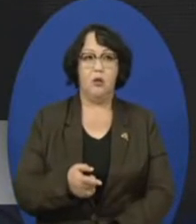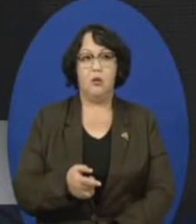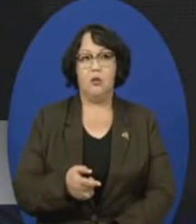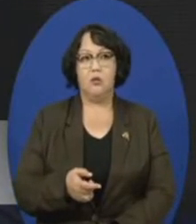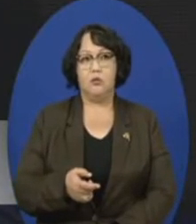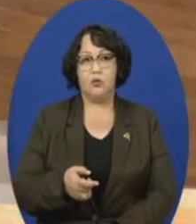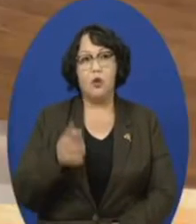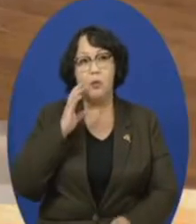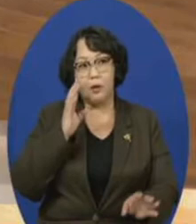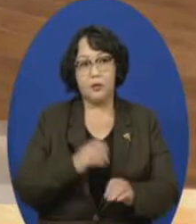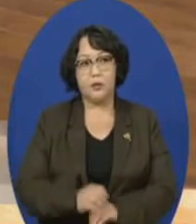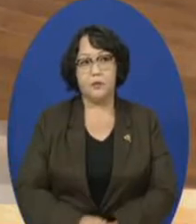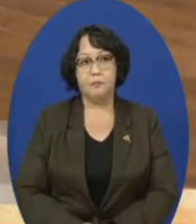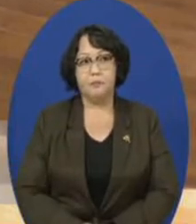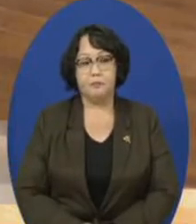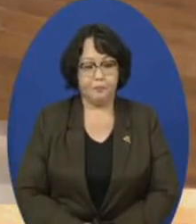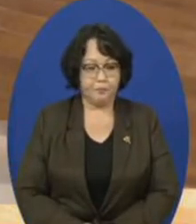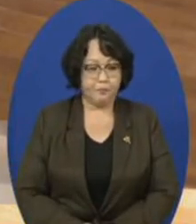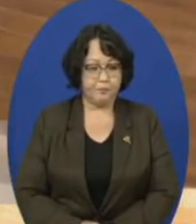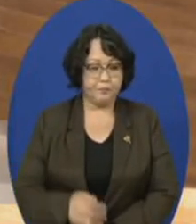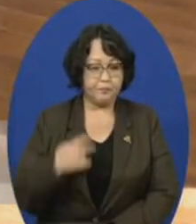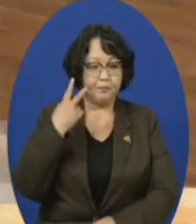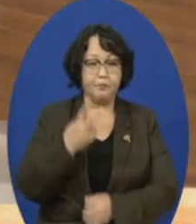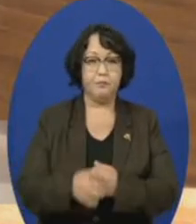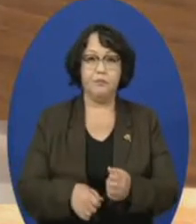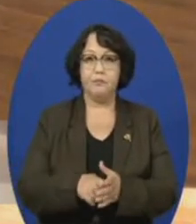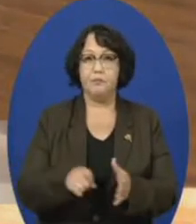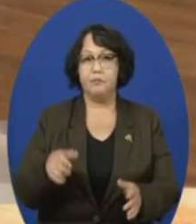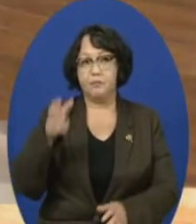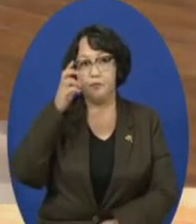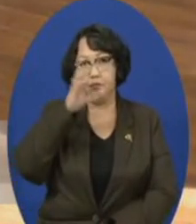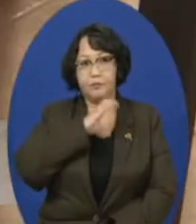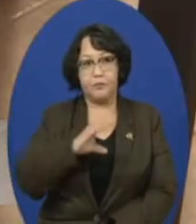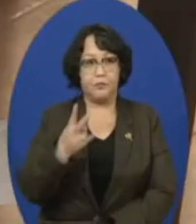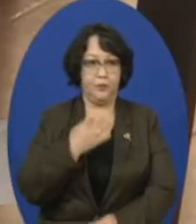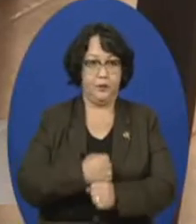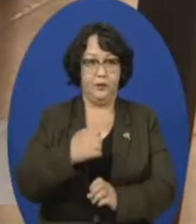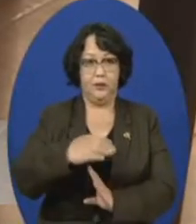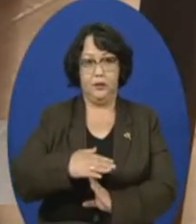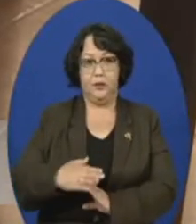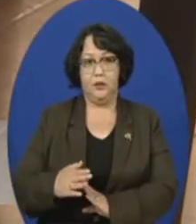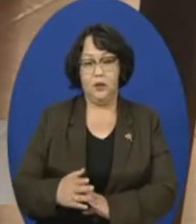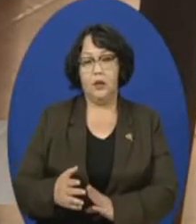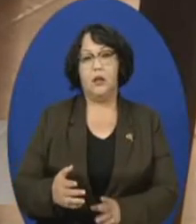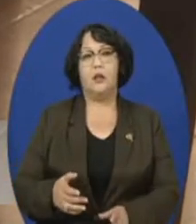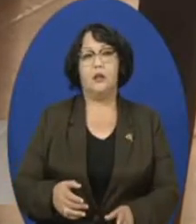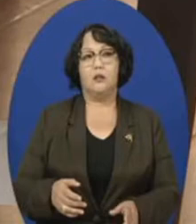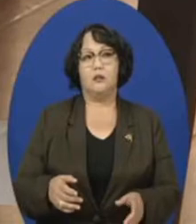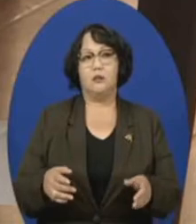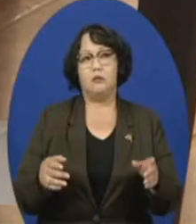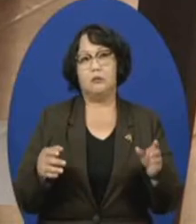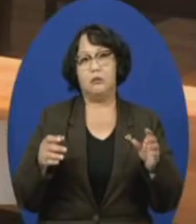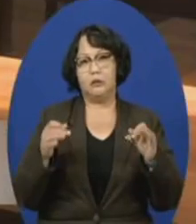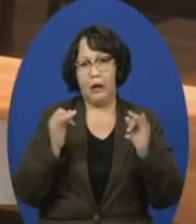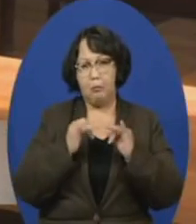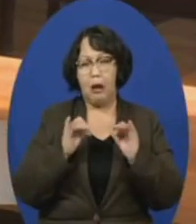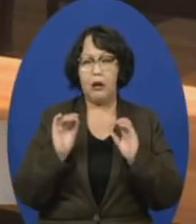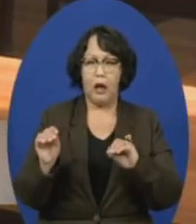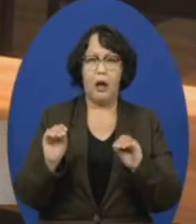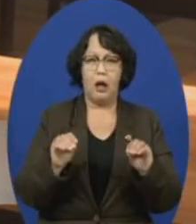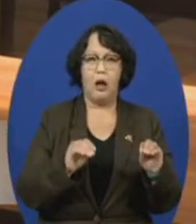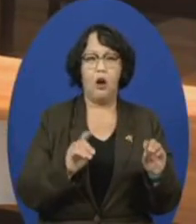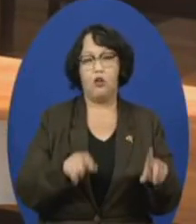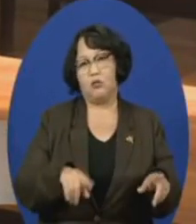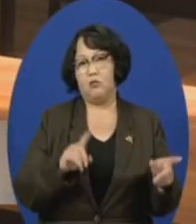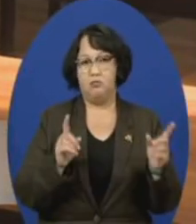тухайн өрийн онцлогоор зохион байгуулагдана. 2 жил орчим боловсролын байгууллагын үйл ажиллагаа саатаж танхимаар бус цахимаар мэдээлэл олгосон.